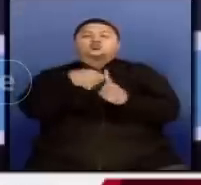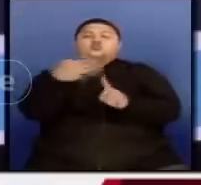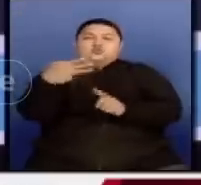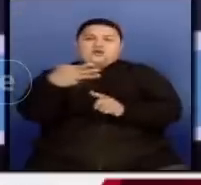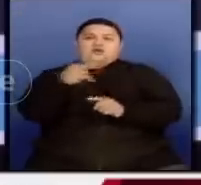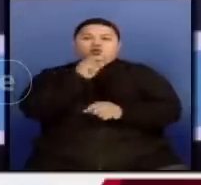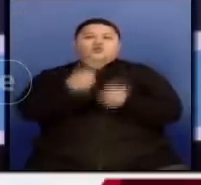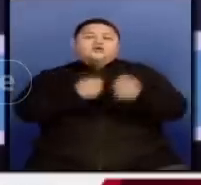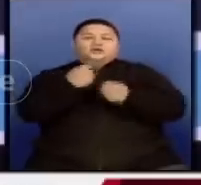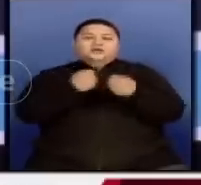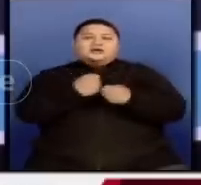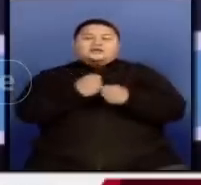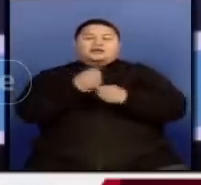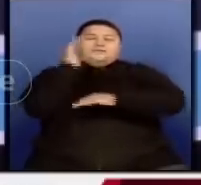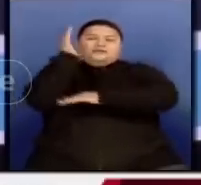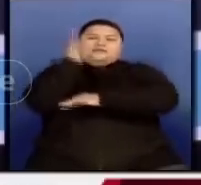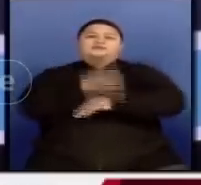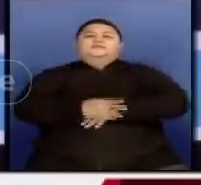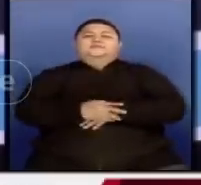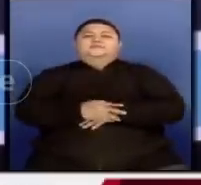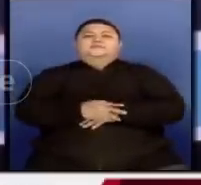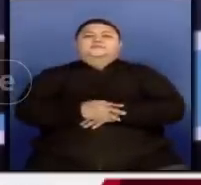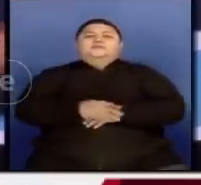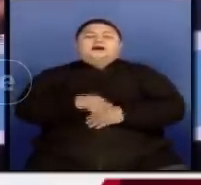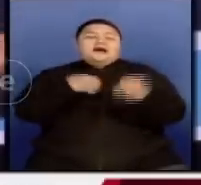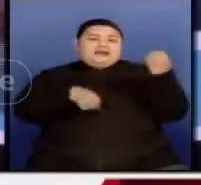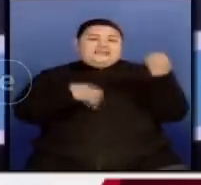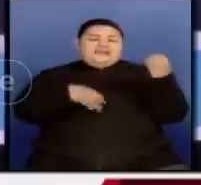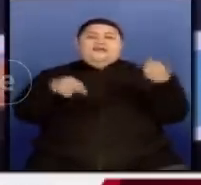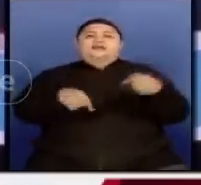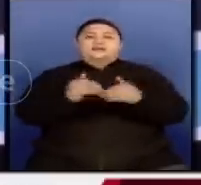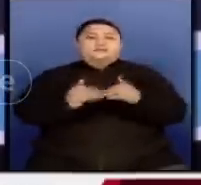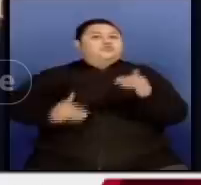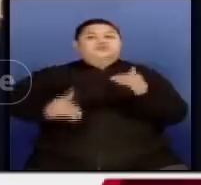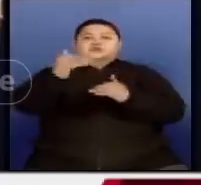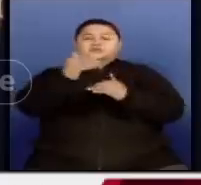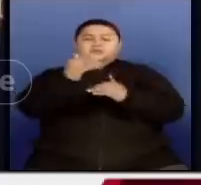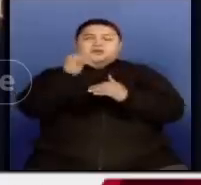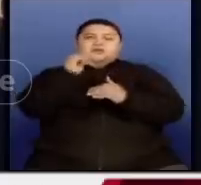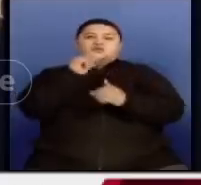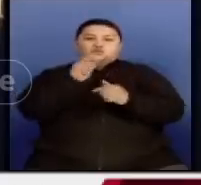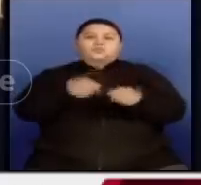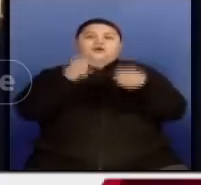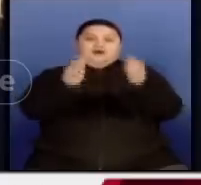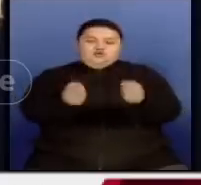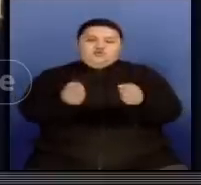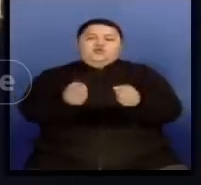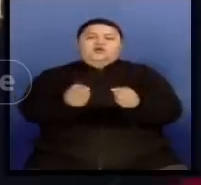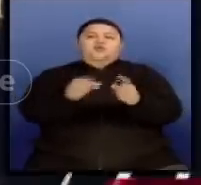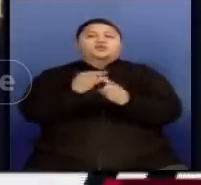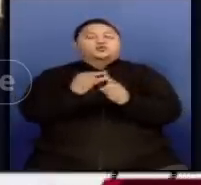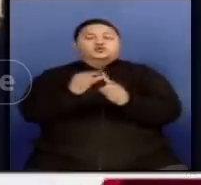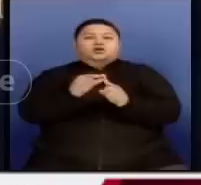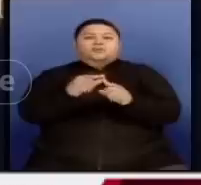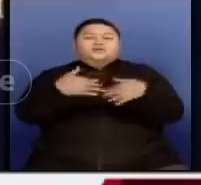acara conmebol infantino juga menyebut Argentina kini Berada di posisi terdepan untuk pengajuan proposal dan jaminan